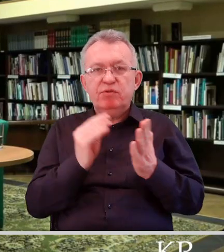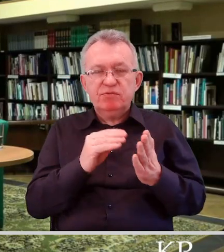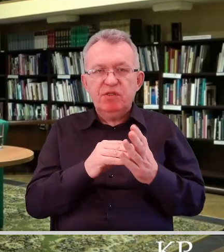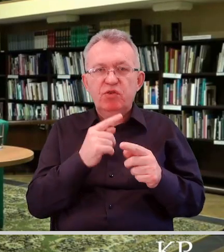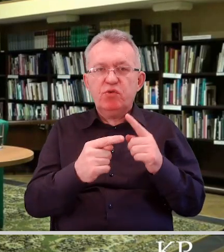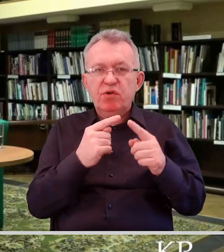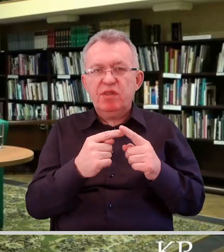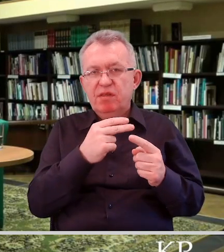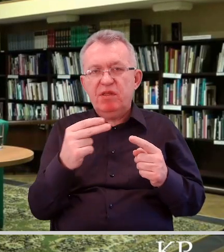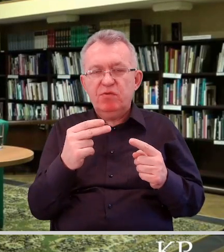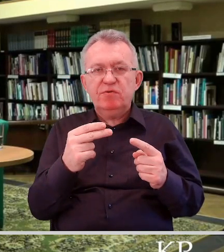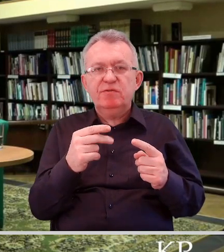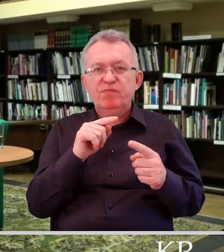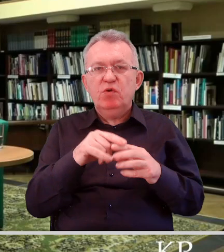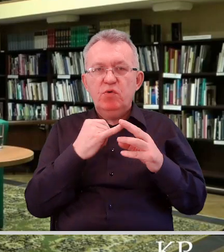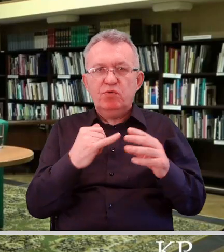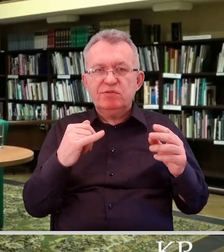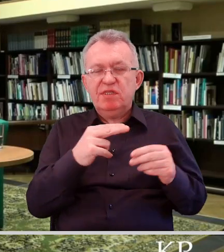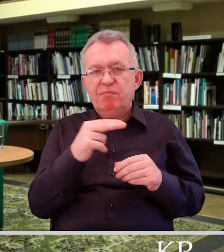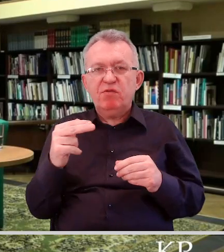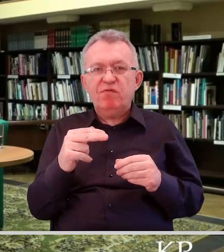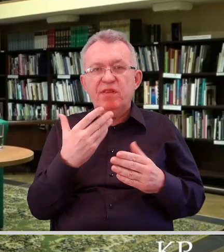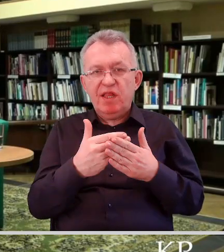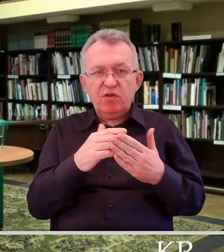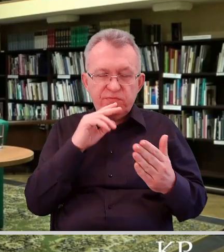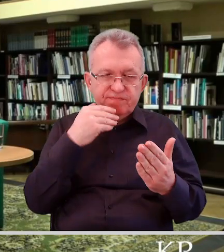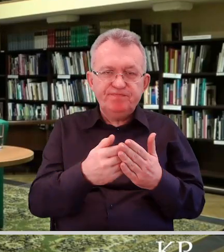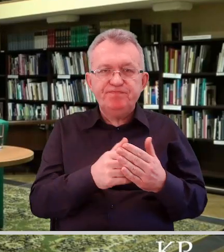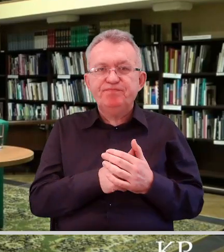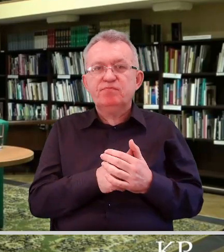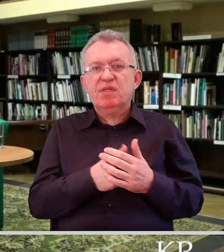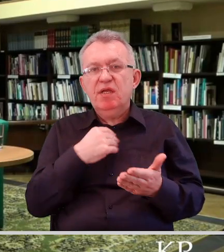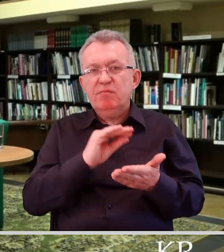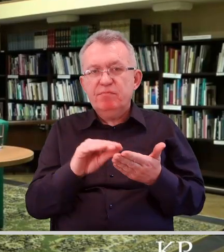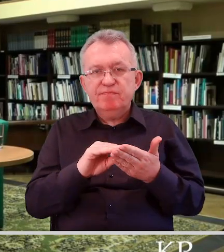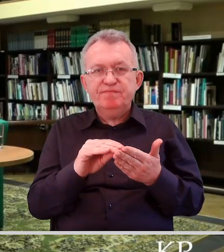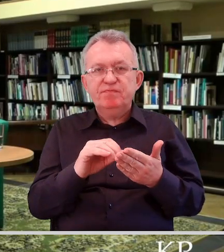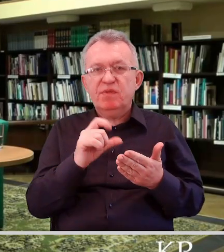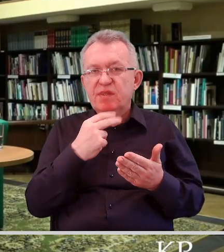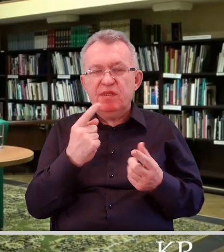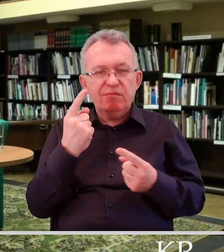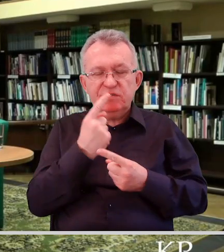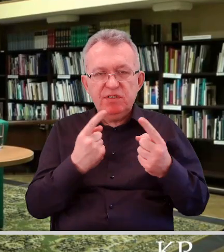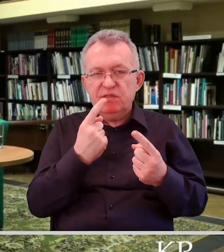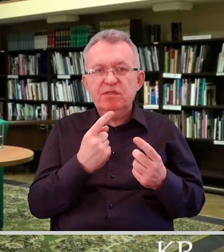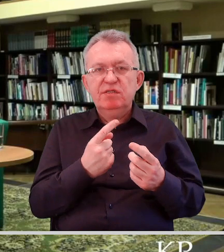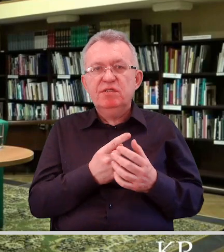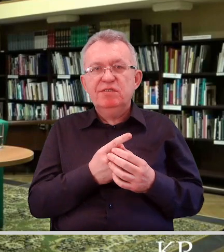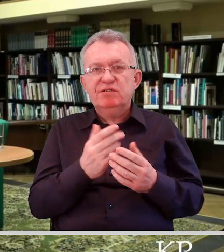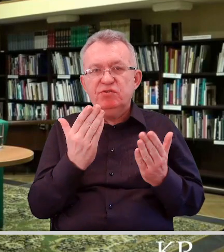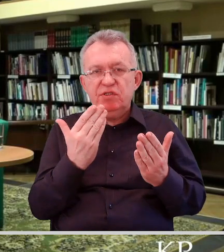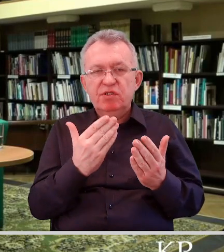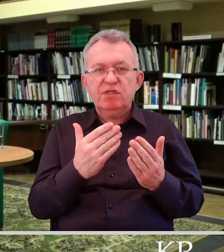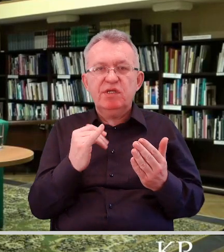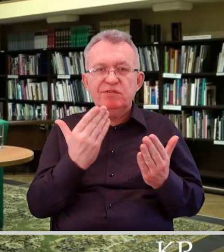jednego mocnego chwytu do tych różnych tematów, więc dlatego się zwracam, ale wiesz, ja sobie nigdy nie wizualizowałam czytelników